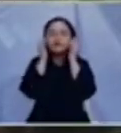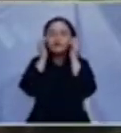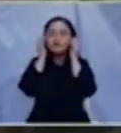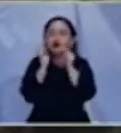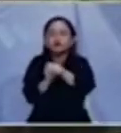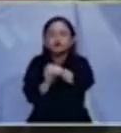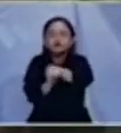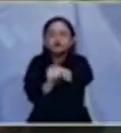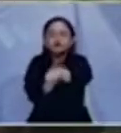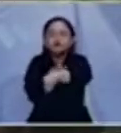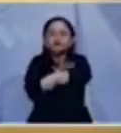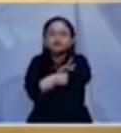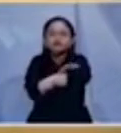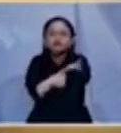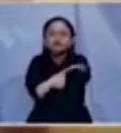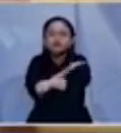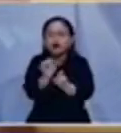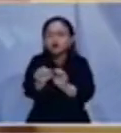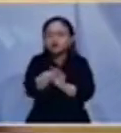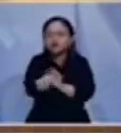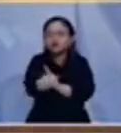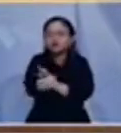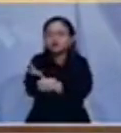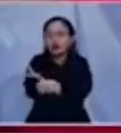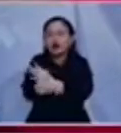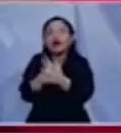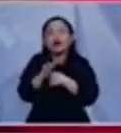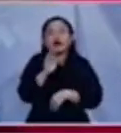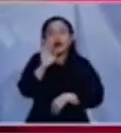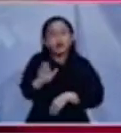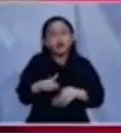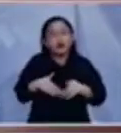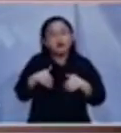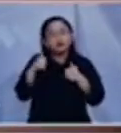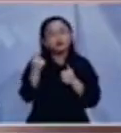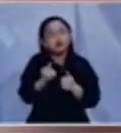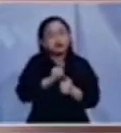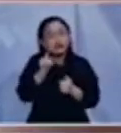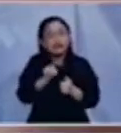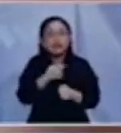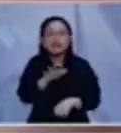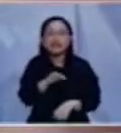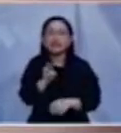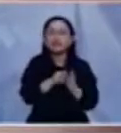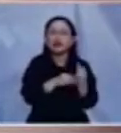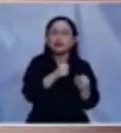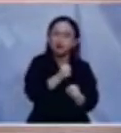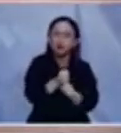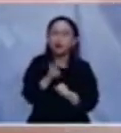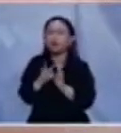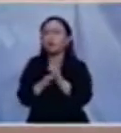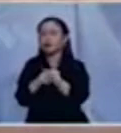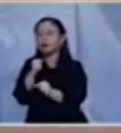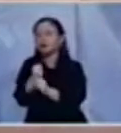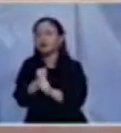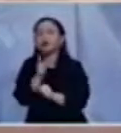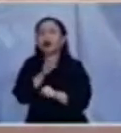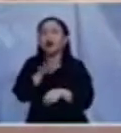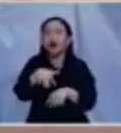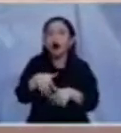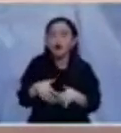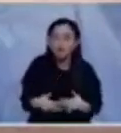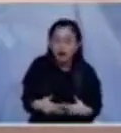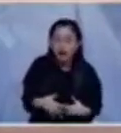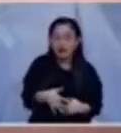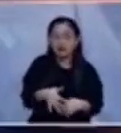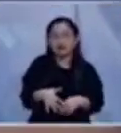daerah di tubuh penderita. Monkeypox akan sembuh dengan sendirinya dari 3 hingga dengan 4 minggu kemudian apabila tidak